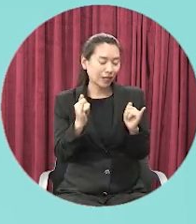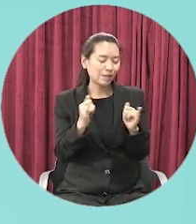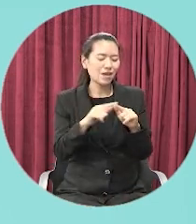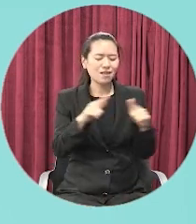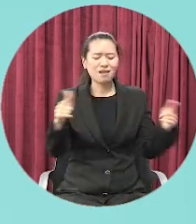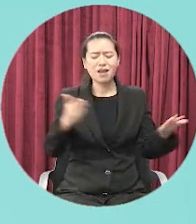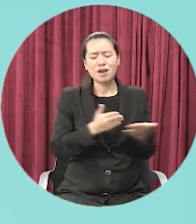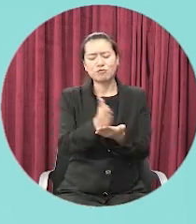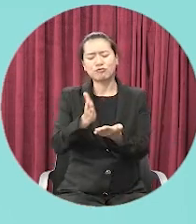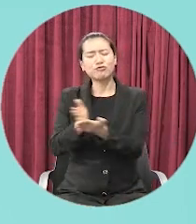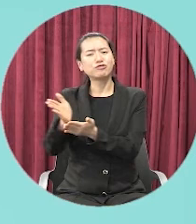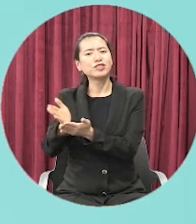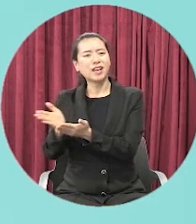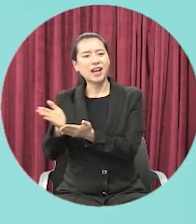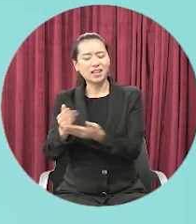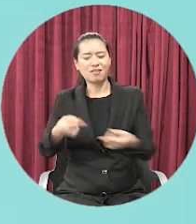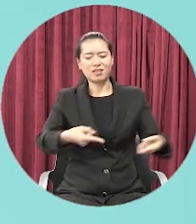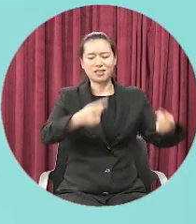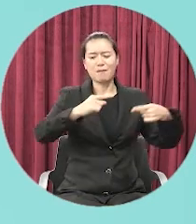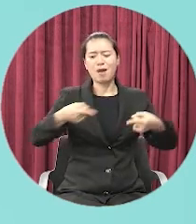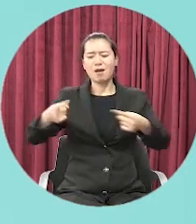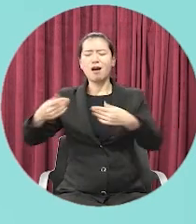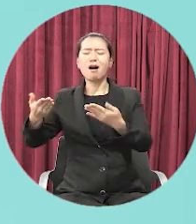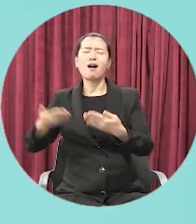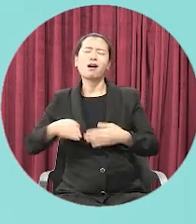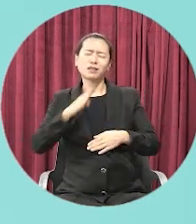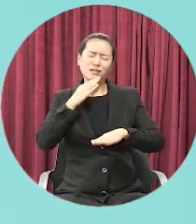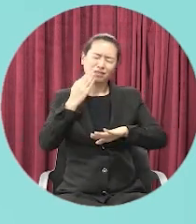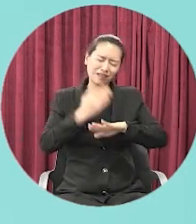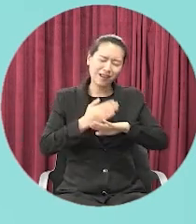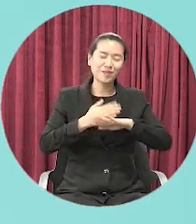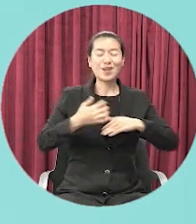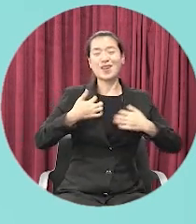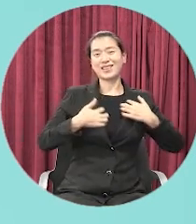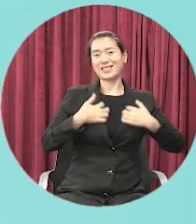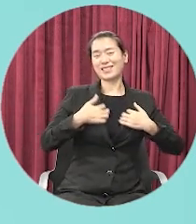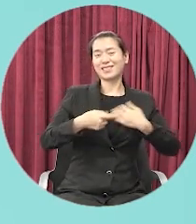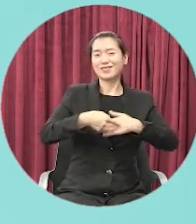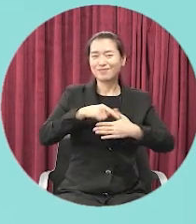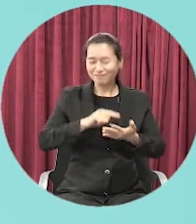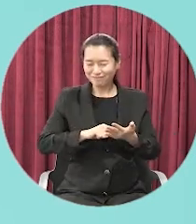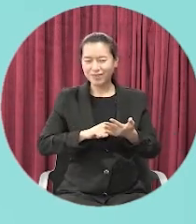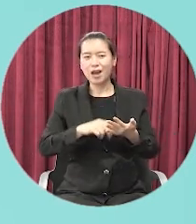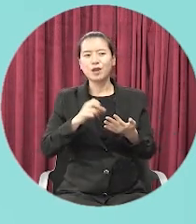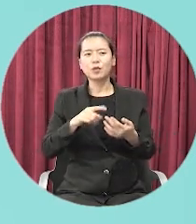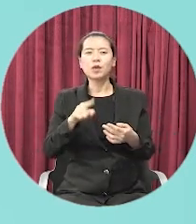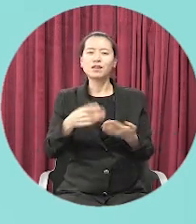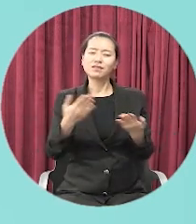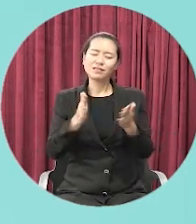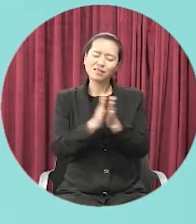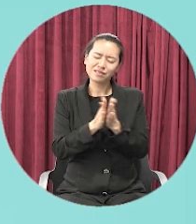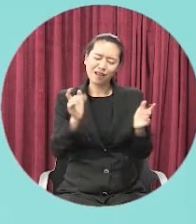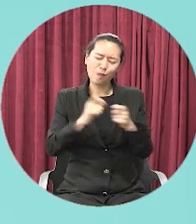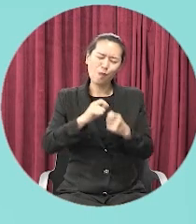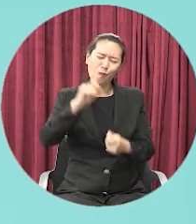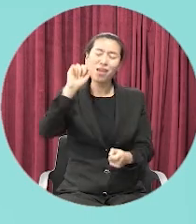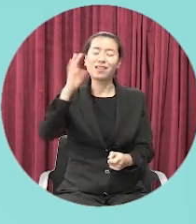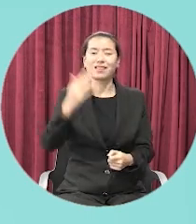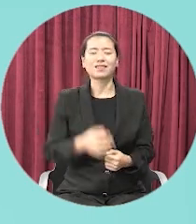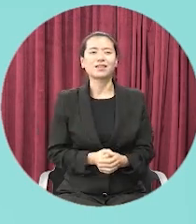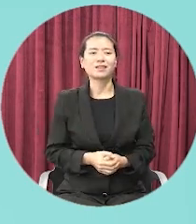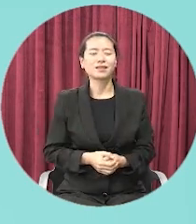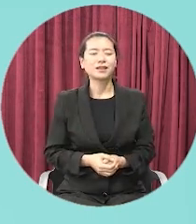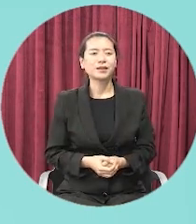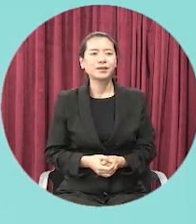분야에서 이렇게 참여 해주셔서 너무너무 감사하고 기쁘고 책을 시작하지 꽤 됐는데요 이제 우리